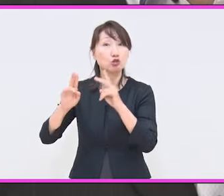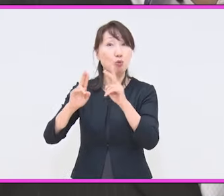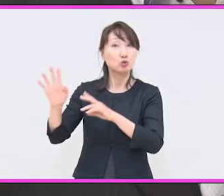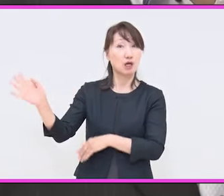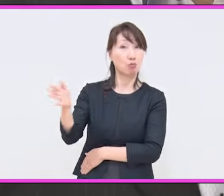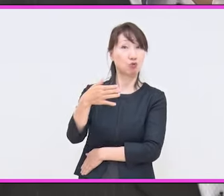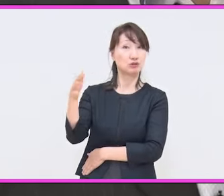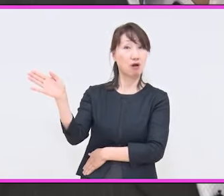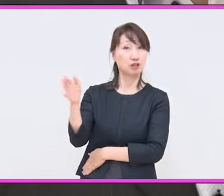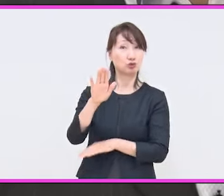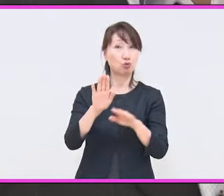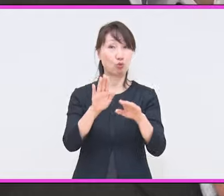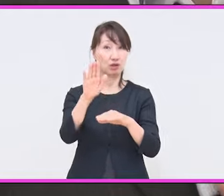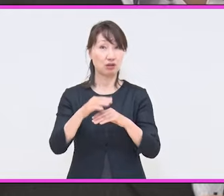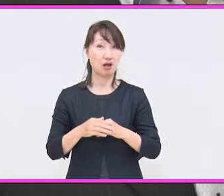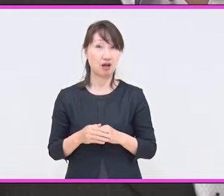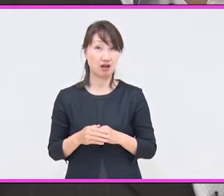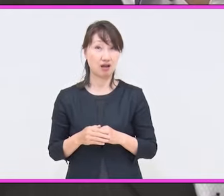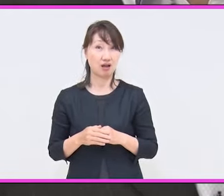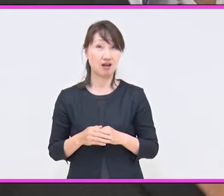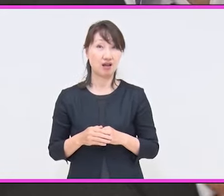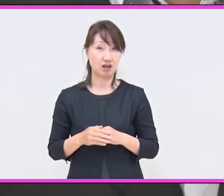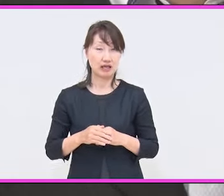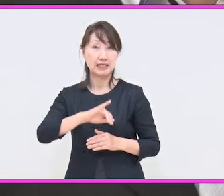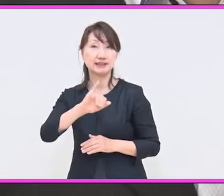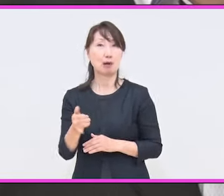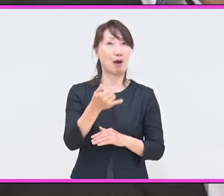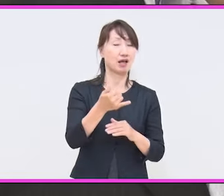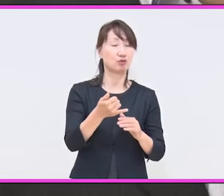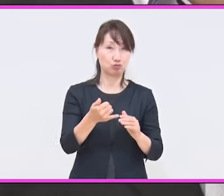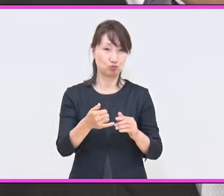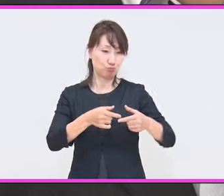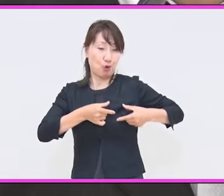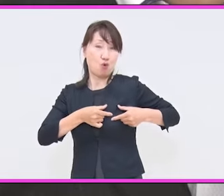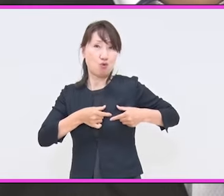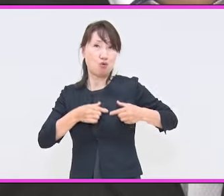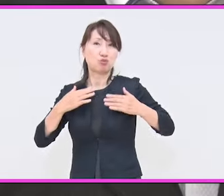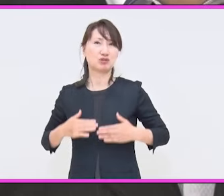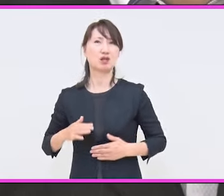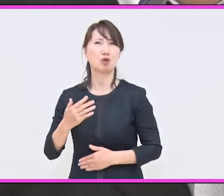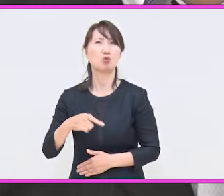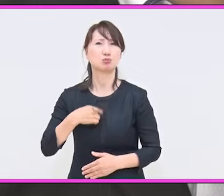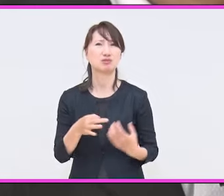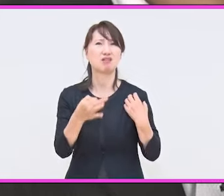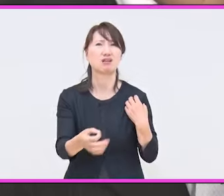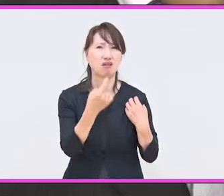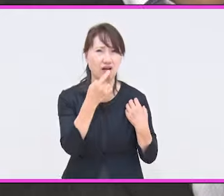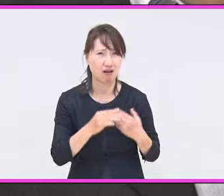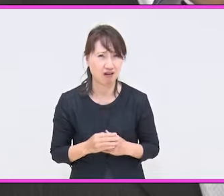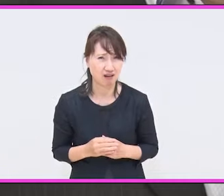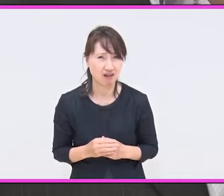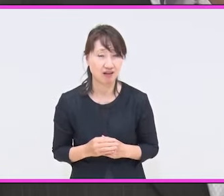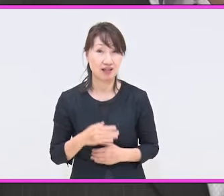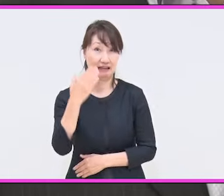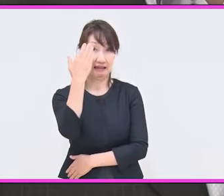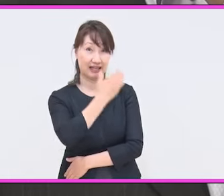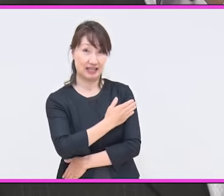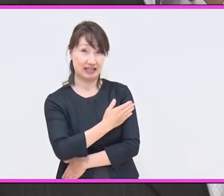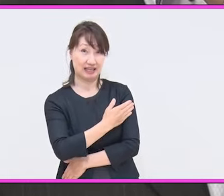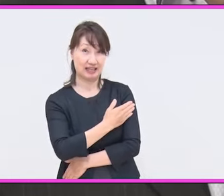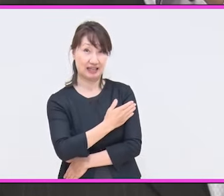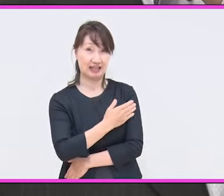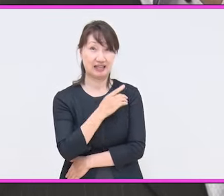ますんで、はいはい、 うん ジャパンって服着てながら全部自腹ですからね そうなんですか 遠